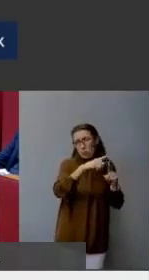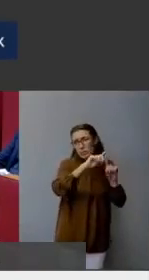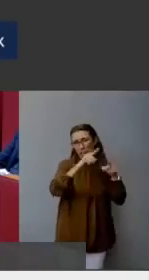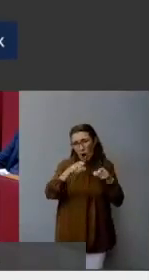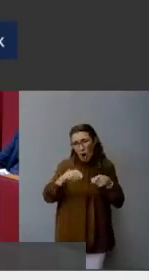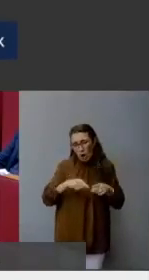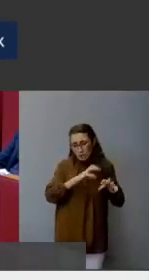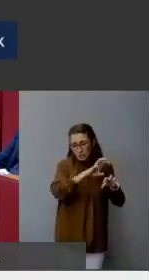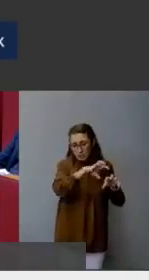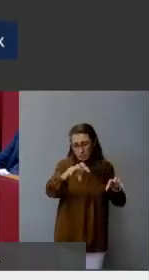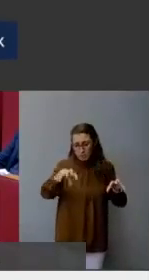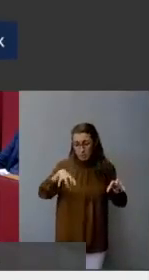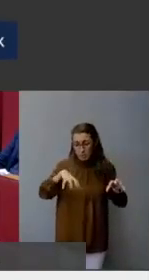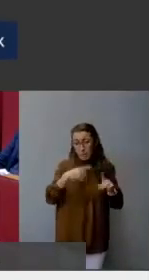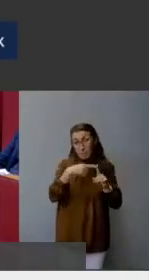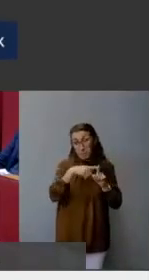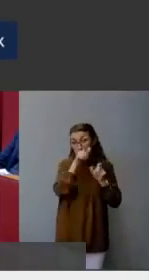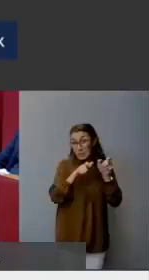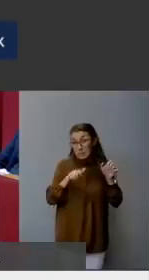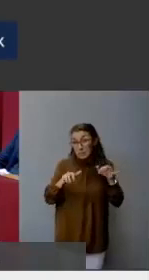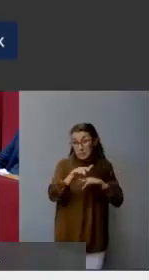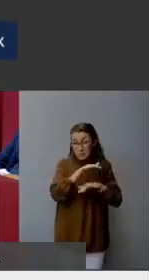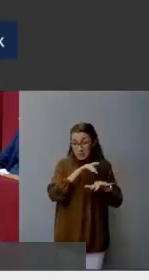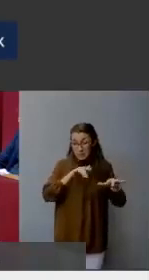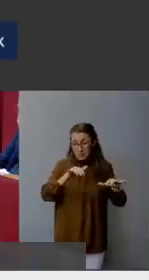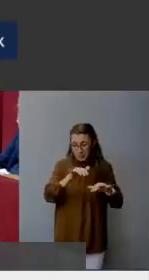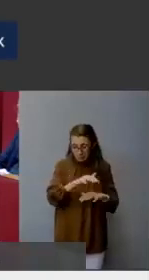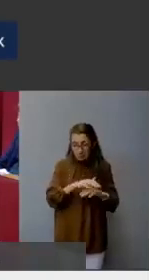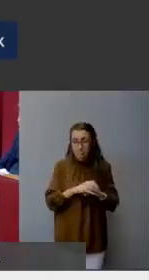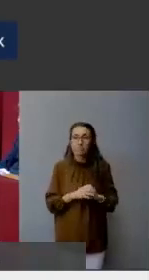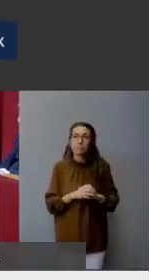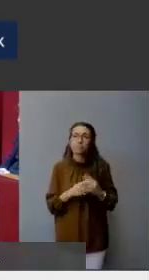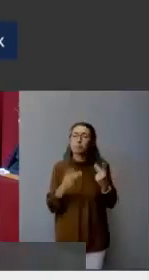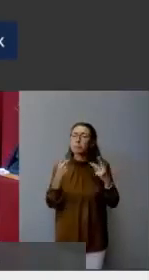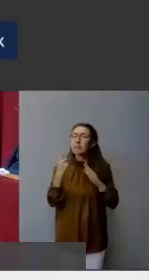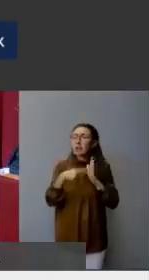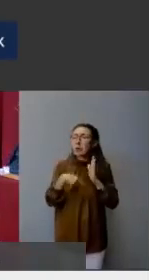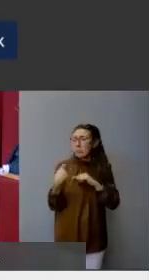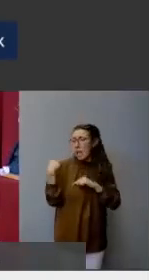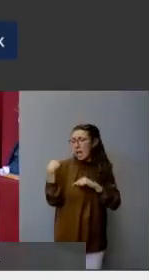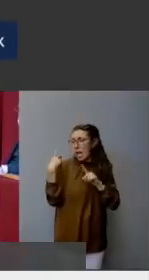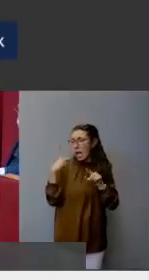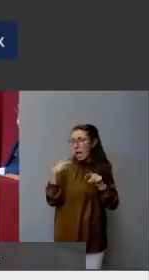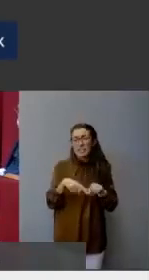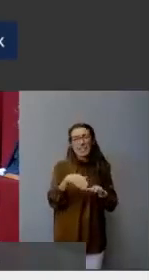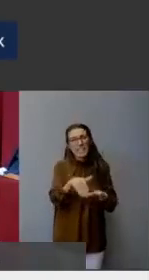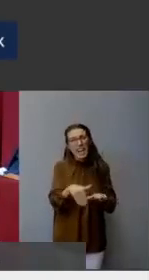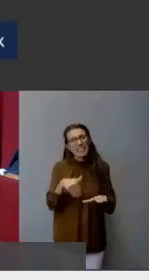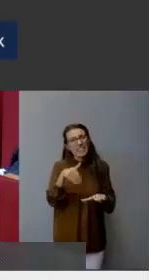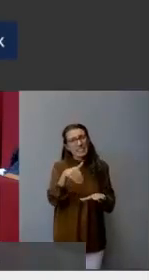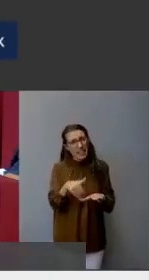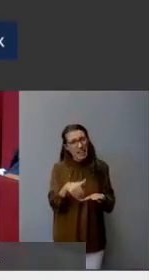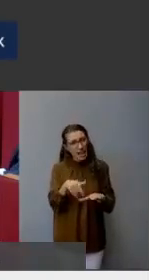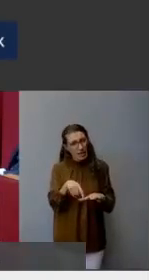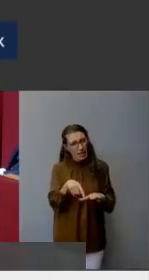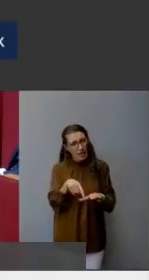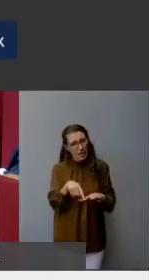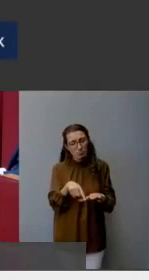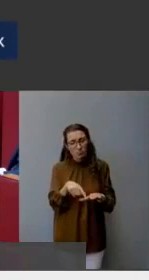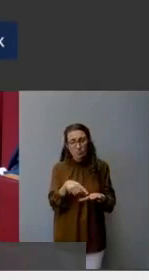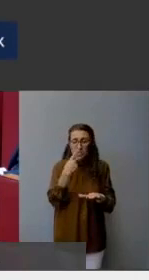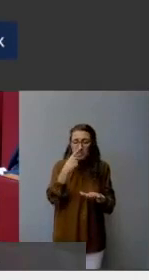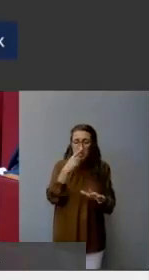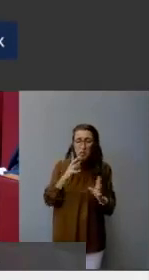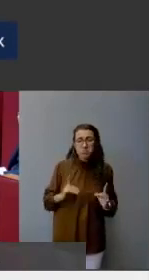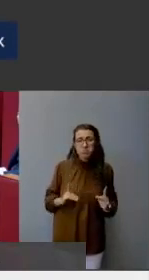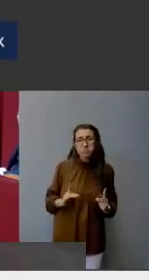zona molto popolosa da qualche mese c'è questo cantiere delimitato diciamo da da una sorta di ponteggi di